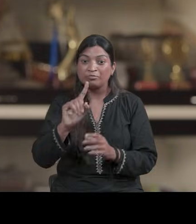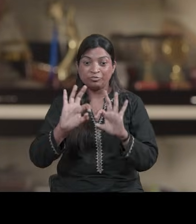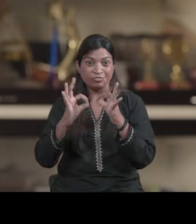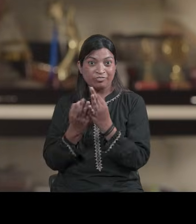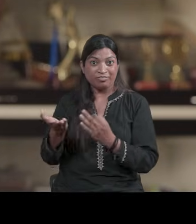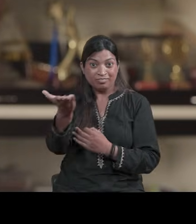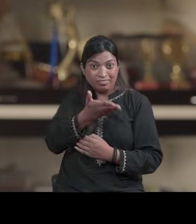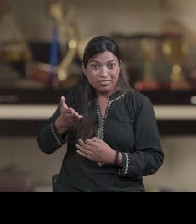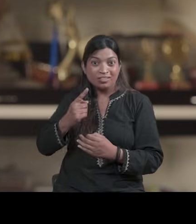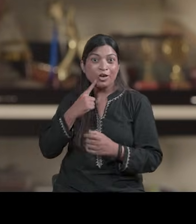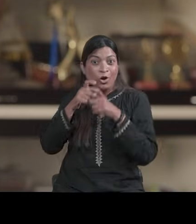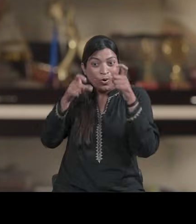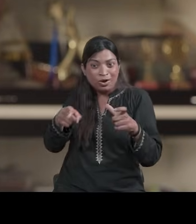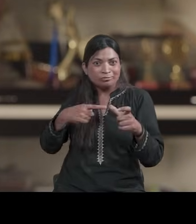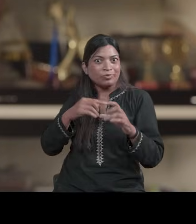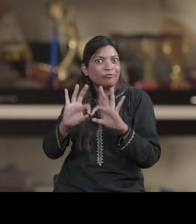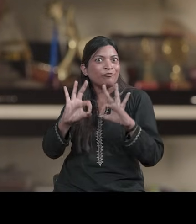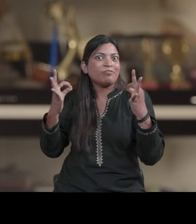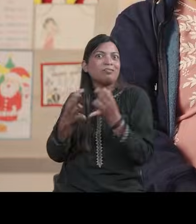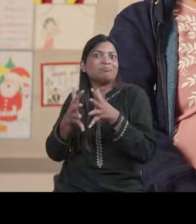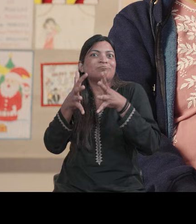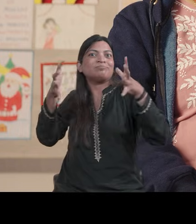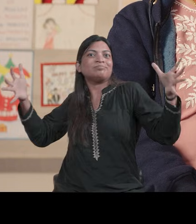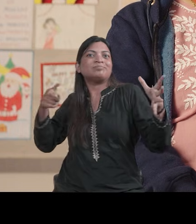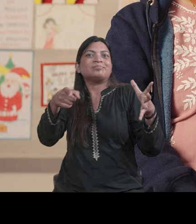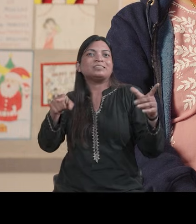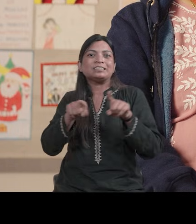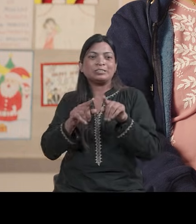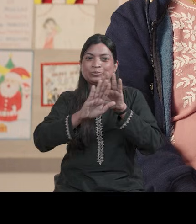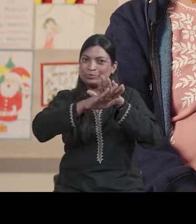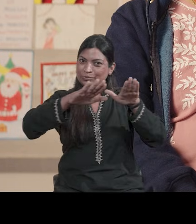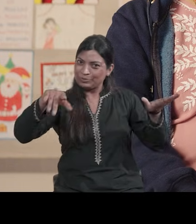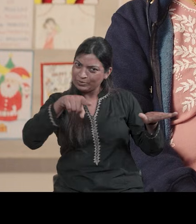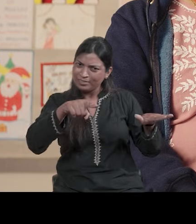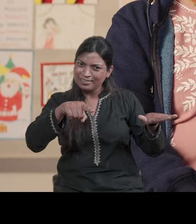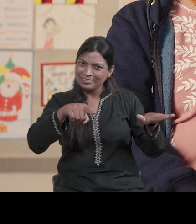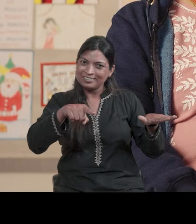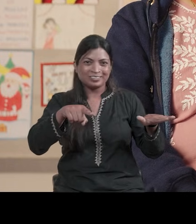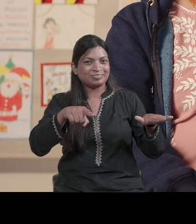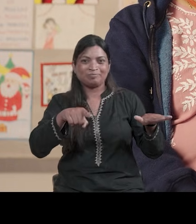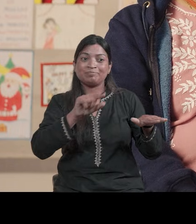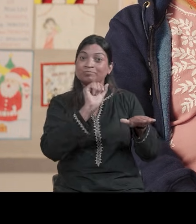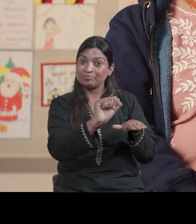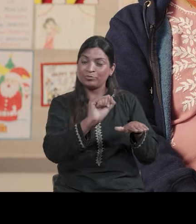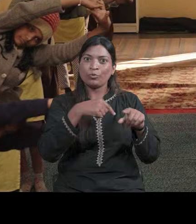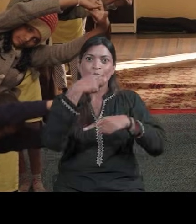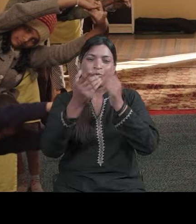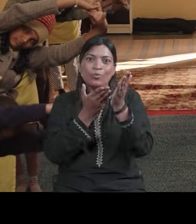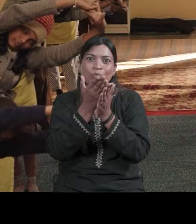ये हमारी जॉइंट फैमिली है बहुत बड़ी। और यहाँ पे हमारा एक शेड्यूल है बच्चों का, जैसे हम अपने घर में करते हैं, सुबह उठ